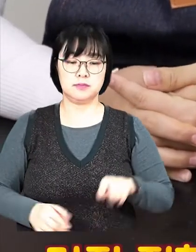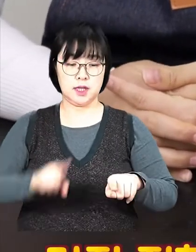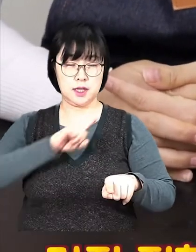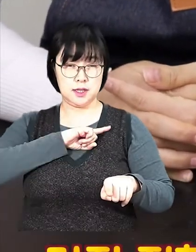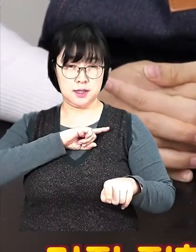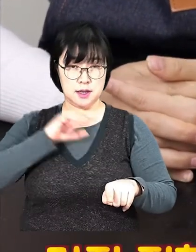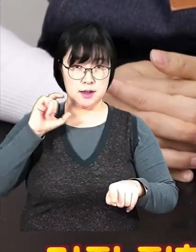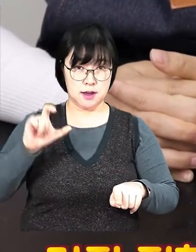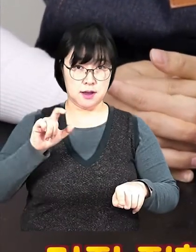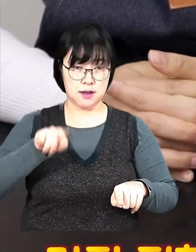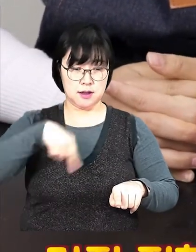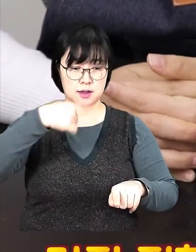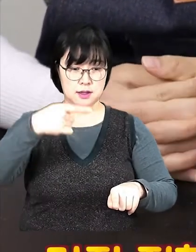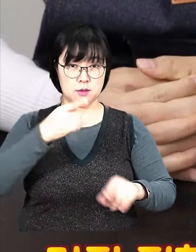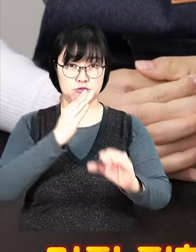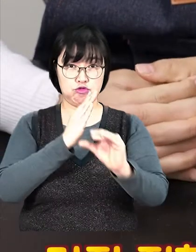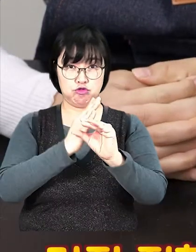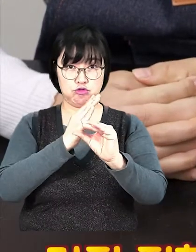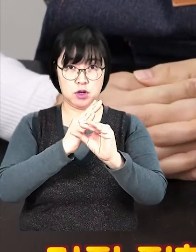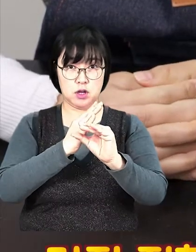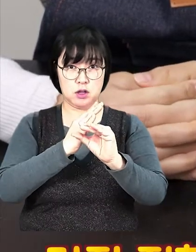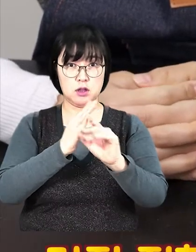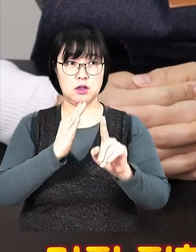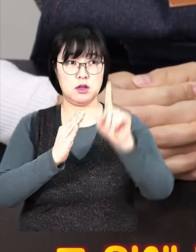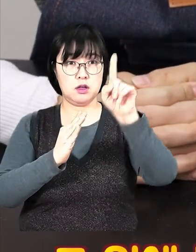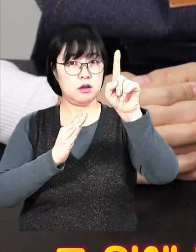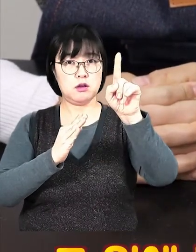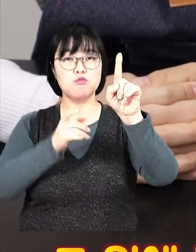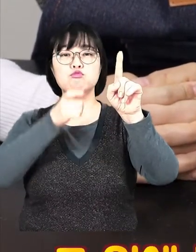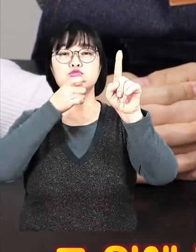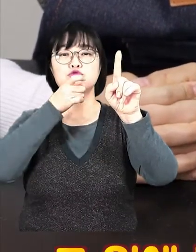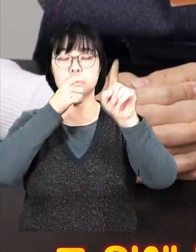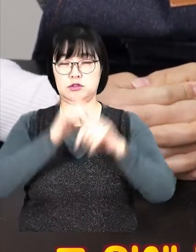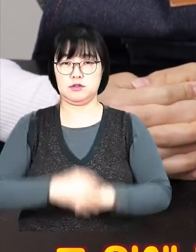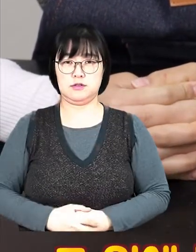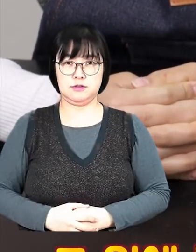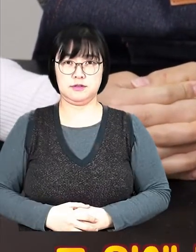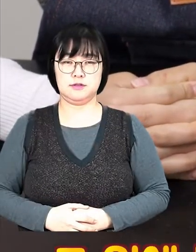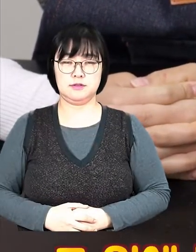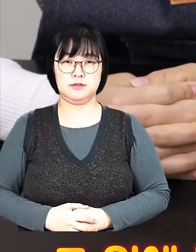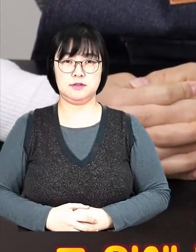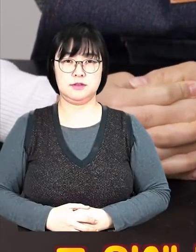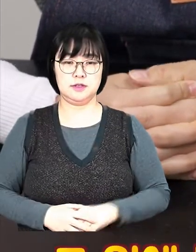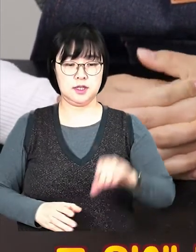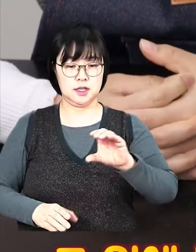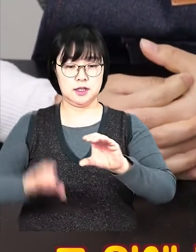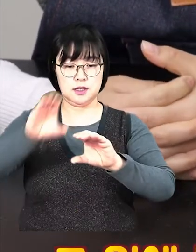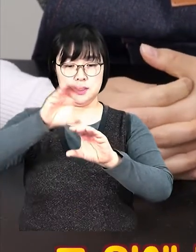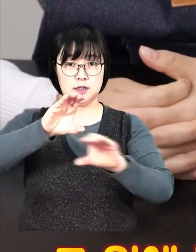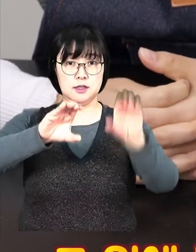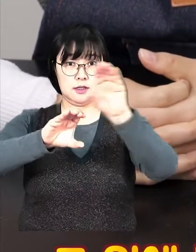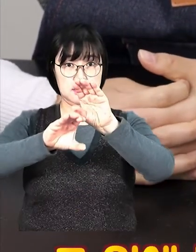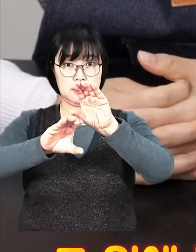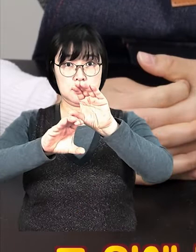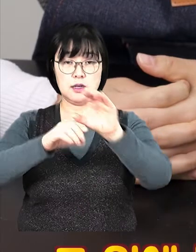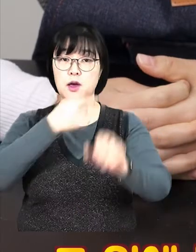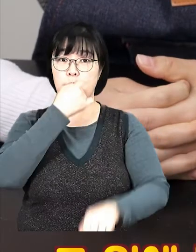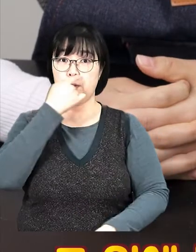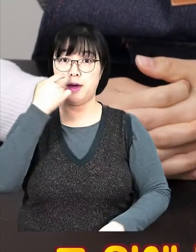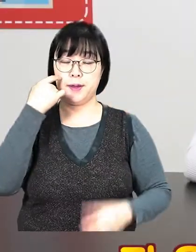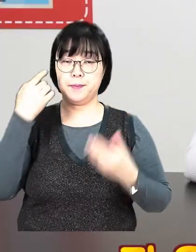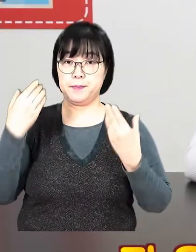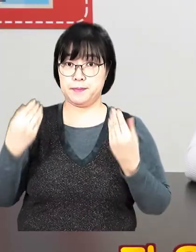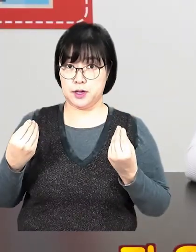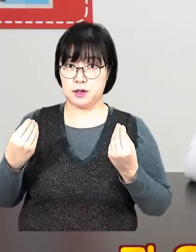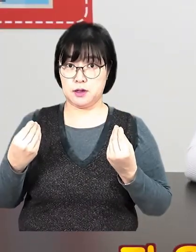진한 용액 위에 조금 덜 진한 소금물을 넣었고요. 그 다음에 물을 넣어서 이렇게 우리가 층이 생기는 걸 확인했는데.